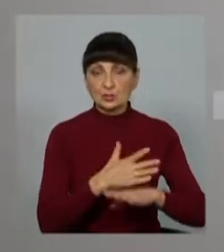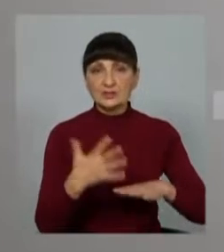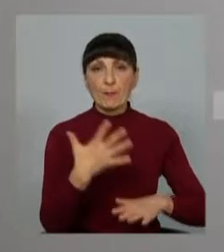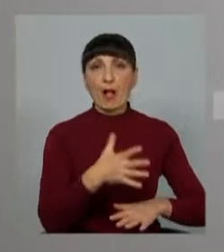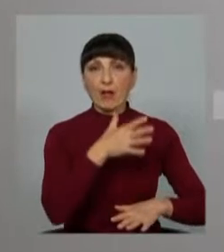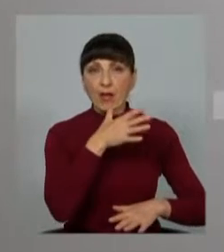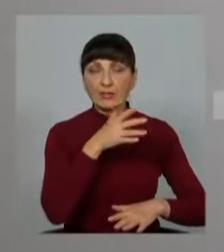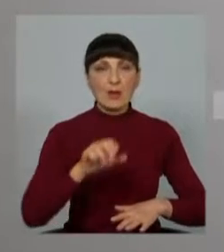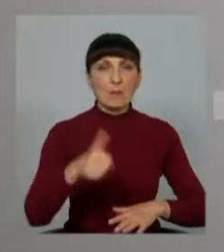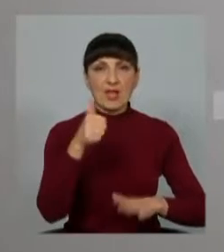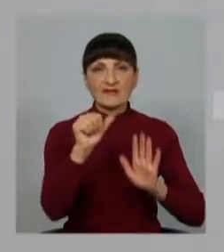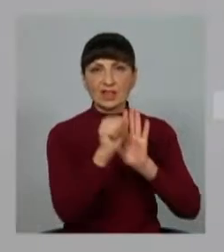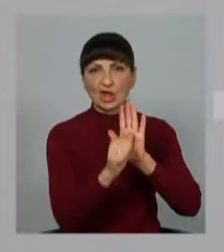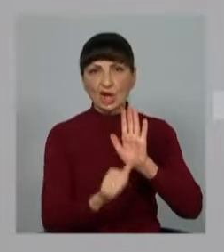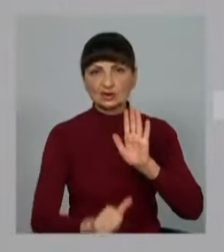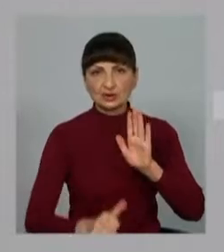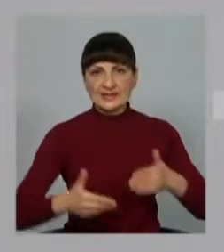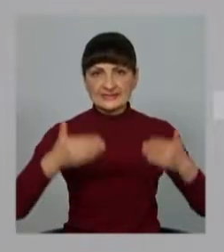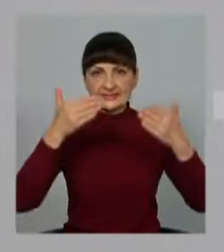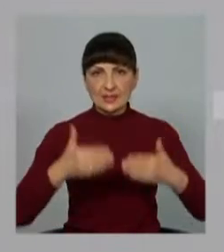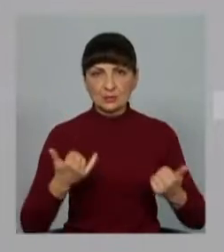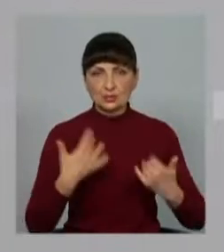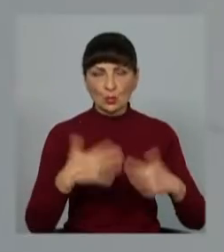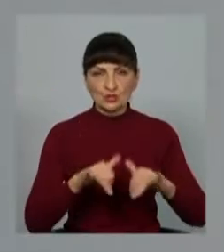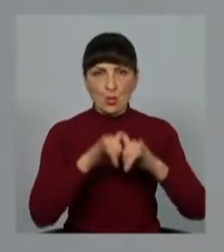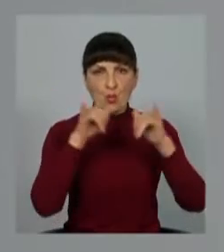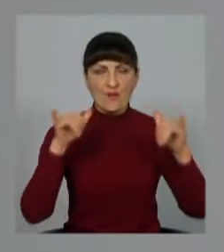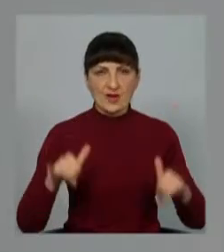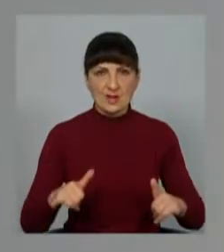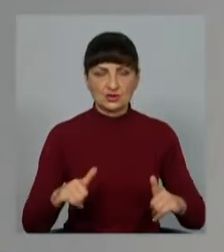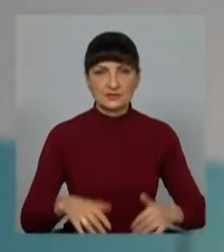5 лет проявились первые трещины на стенах. Сейчас их масштабы ужасают.